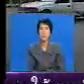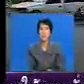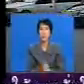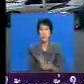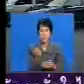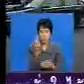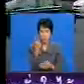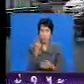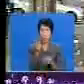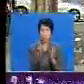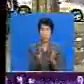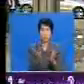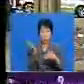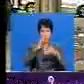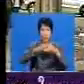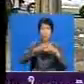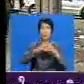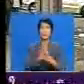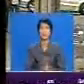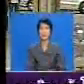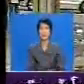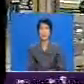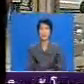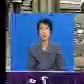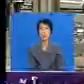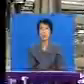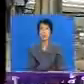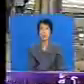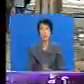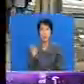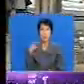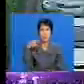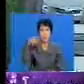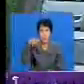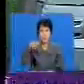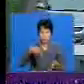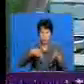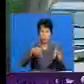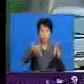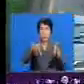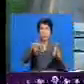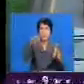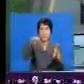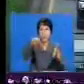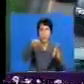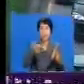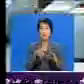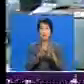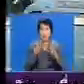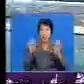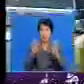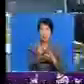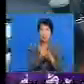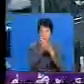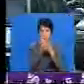ละ12นายค่ะและนอกจากนี้การเปิดเส้นทางจราจรพิเศษก็เป็นอีกวิธีหนึ่งที่จะช่วยให้การจราจรบริ